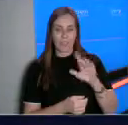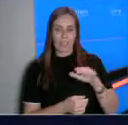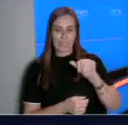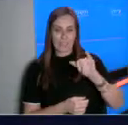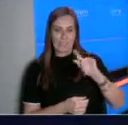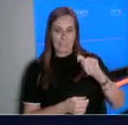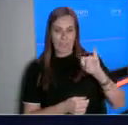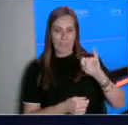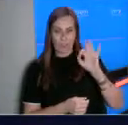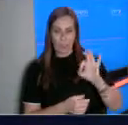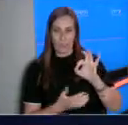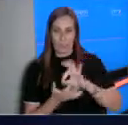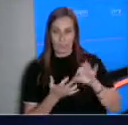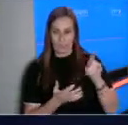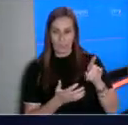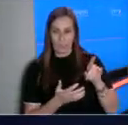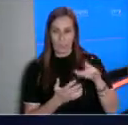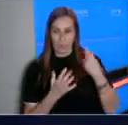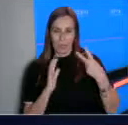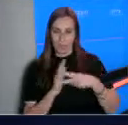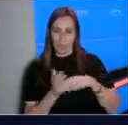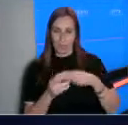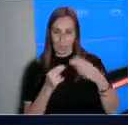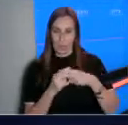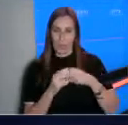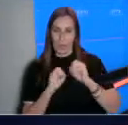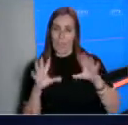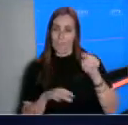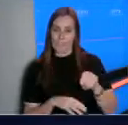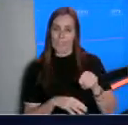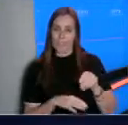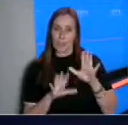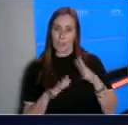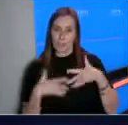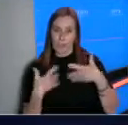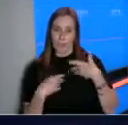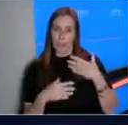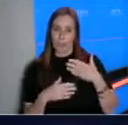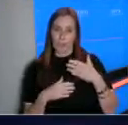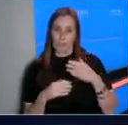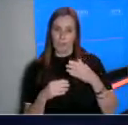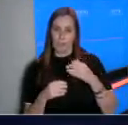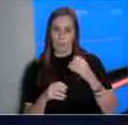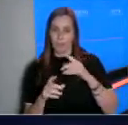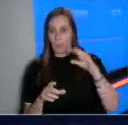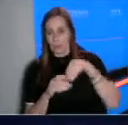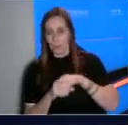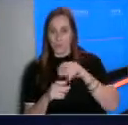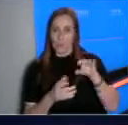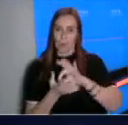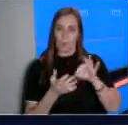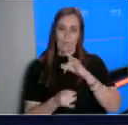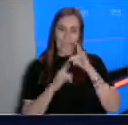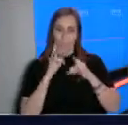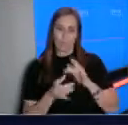באמת, באמת כתבתי לו לאחת התוכניות שבקרוב תעלה, וזה מאוד מרגש לעבור גם מהצד שמשתתפת לצד של